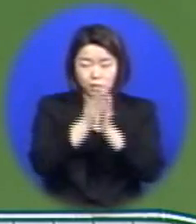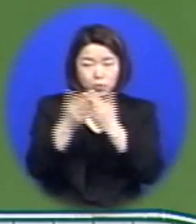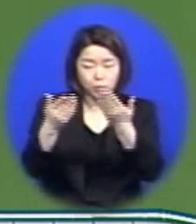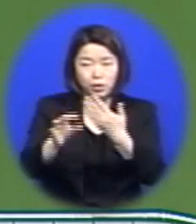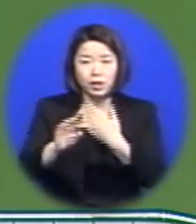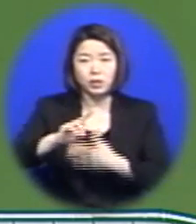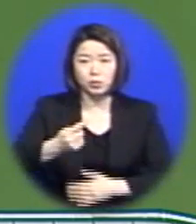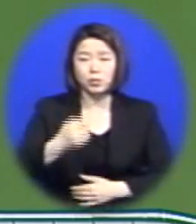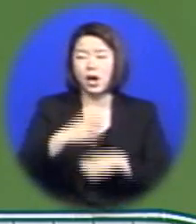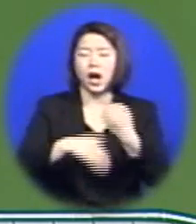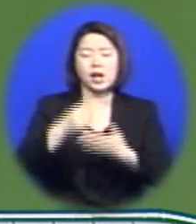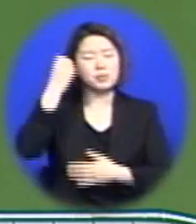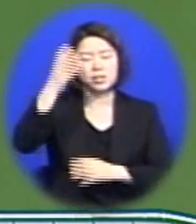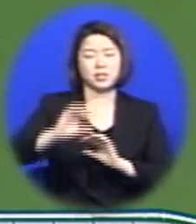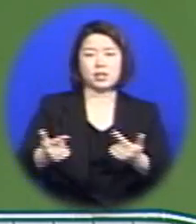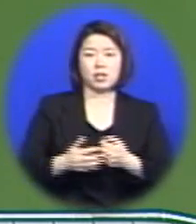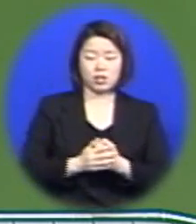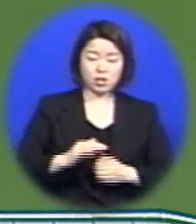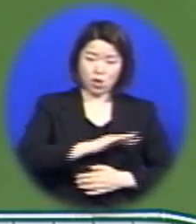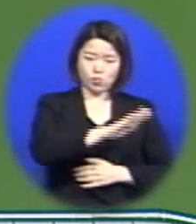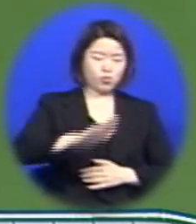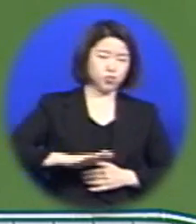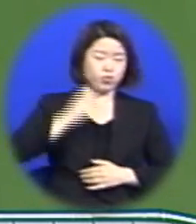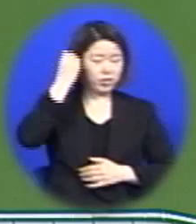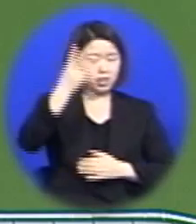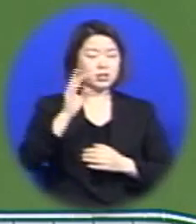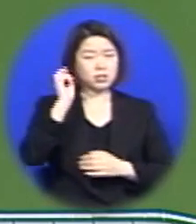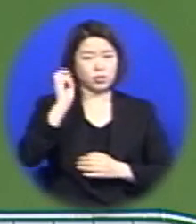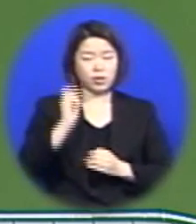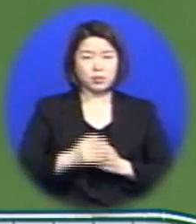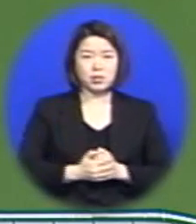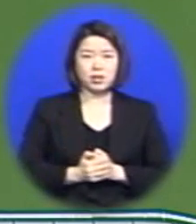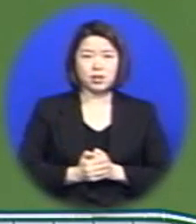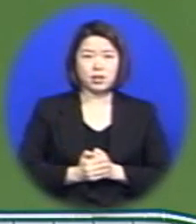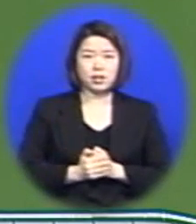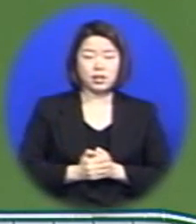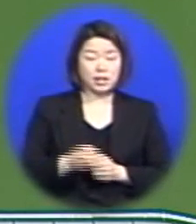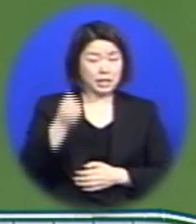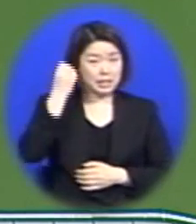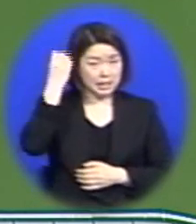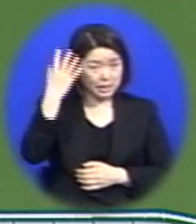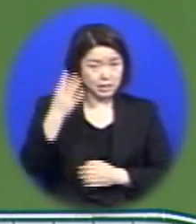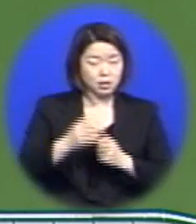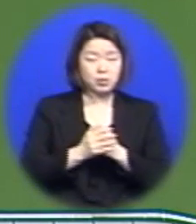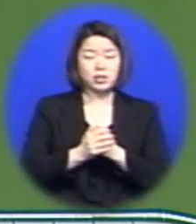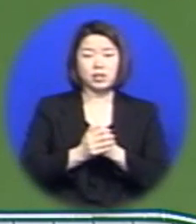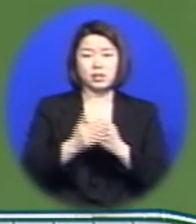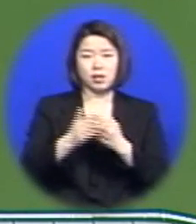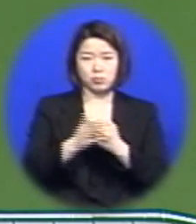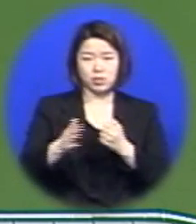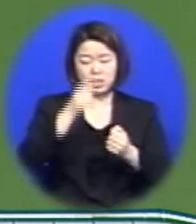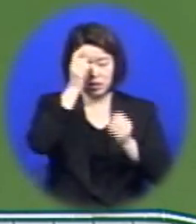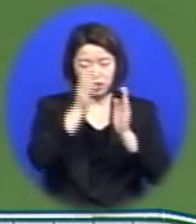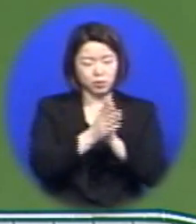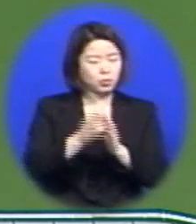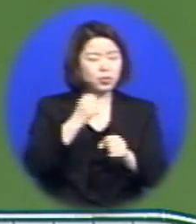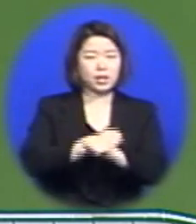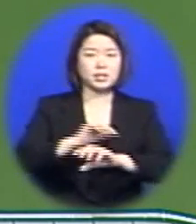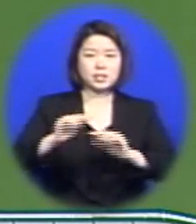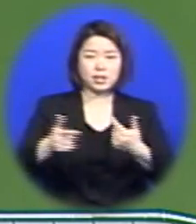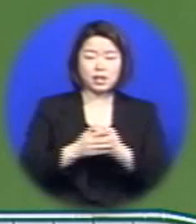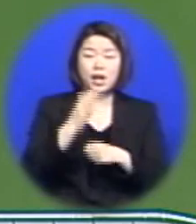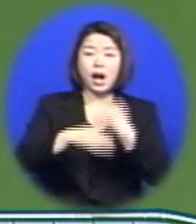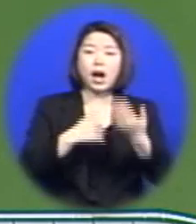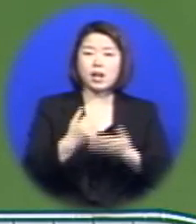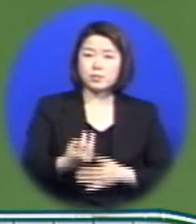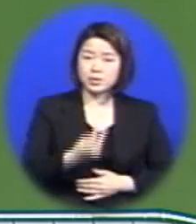없어요 우리가 잊으면 잊었지 잊어버리니까 기도를 안 하는 거예요 하나님이